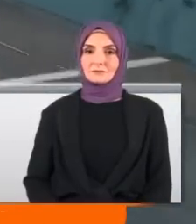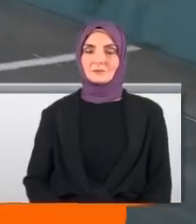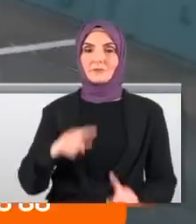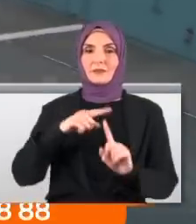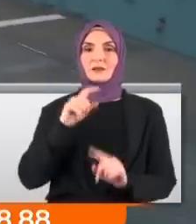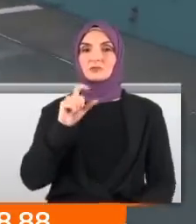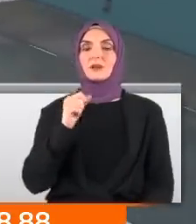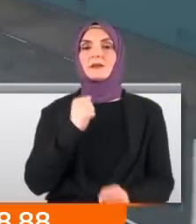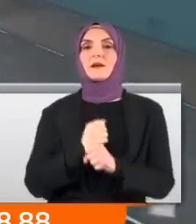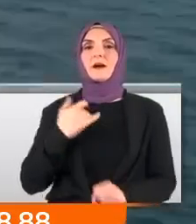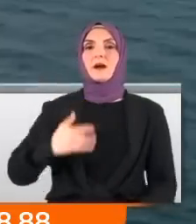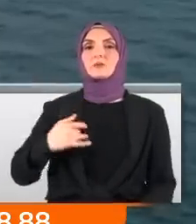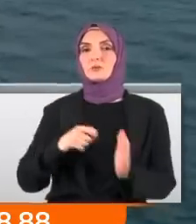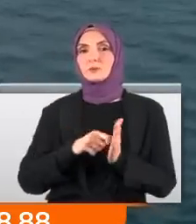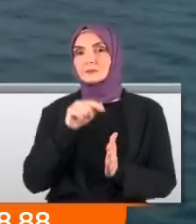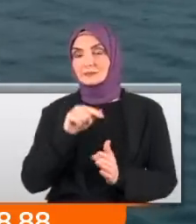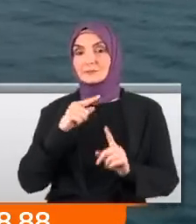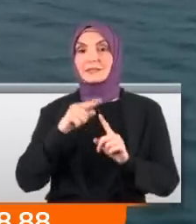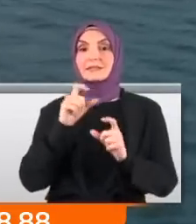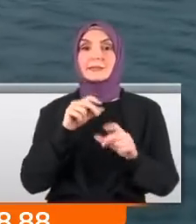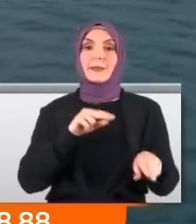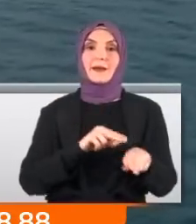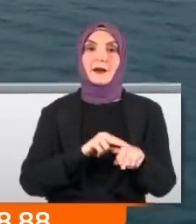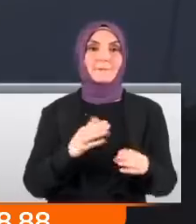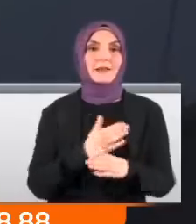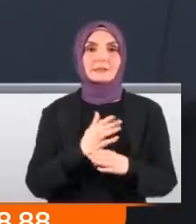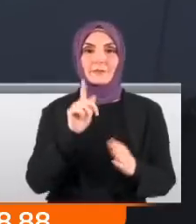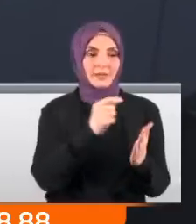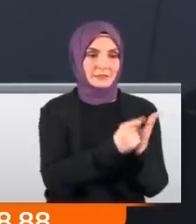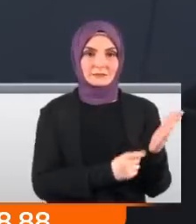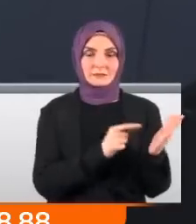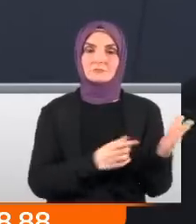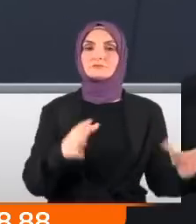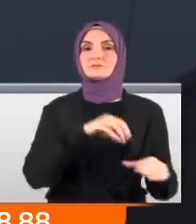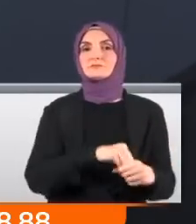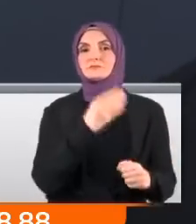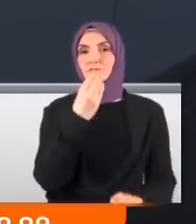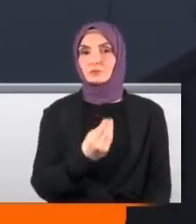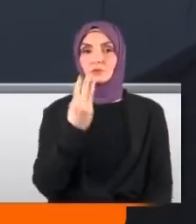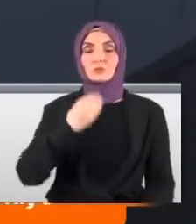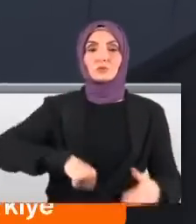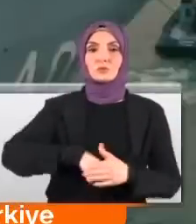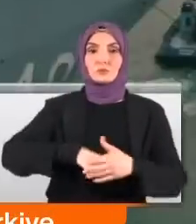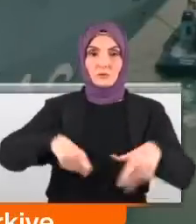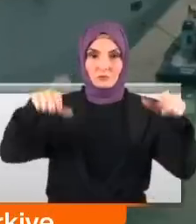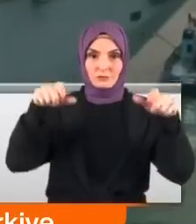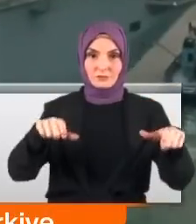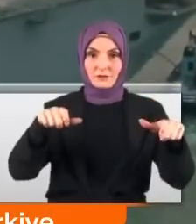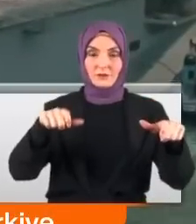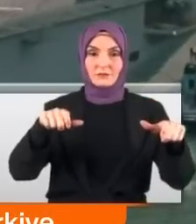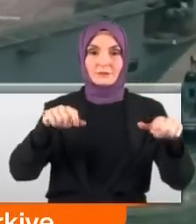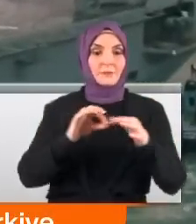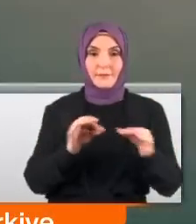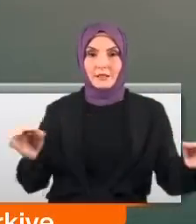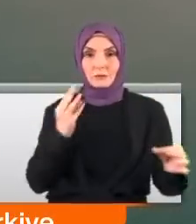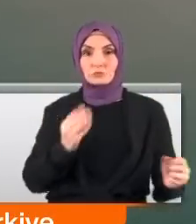TCG Anadolu TSK envanterine giriyor. Tam 3 futbol sahası uzunluğunda dünyanın ilk yüzen SİHA üssü,